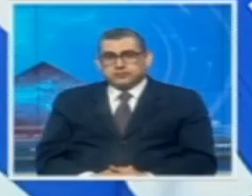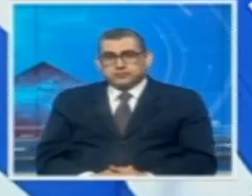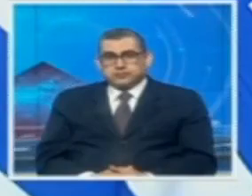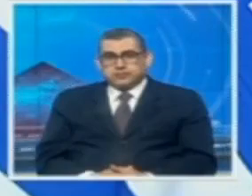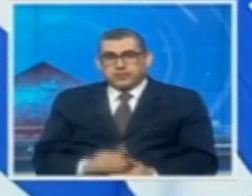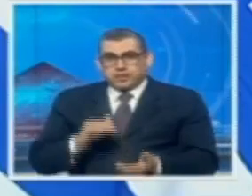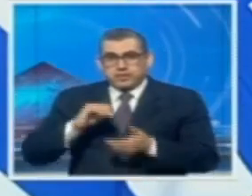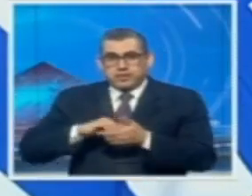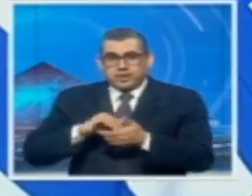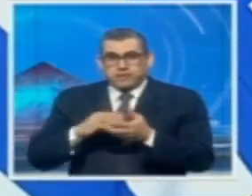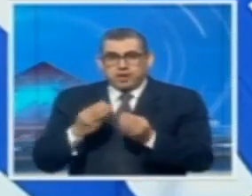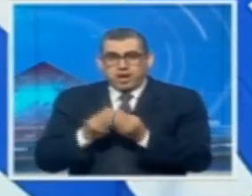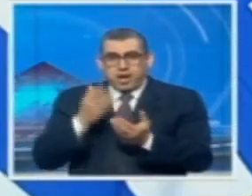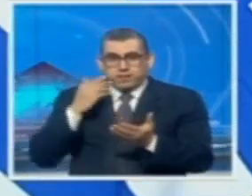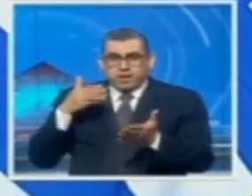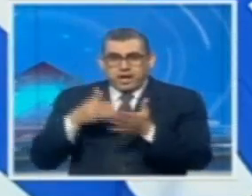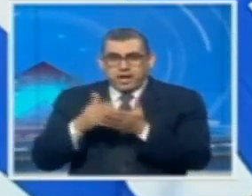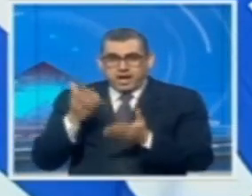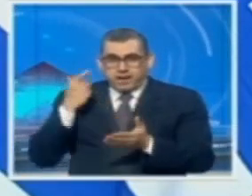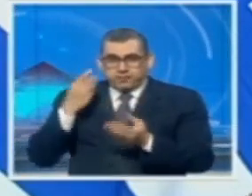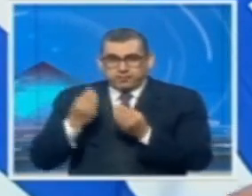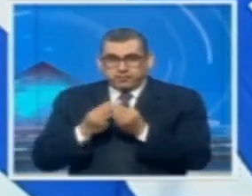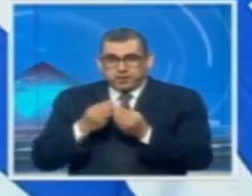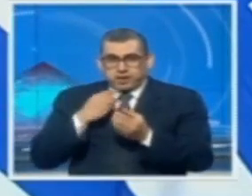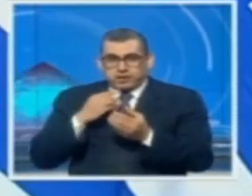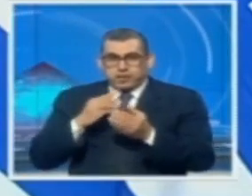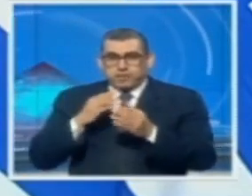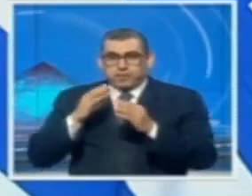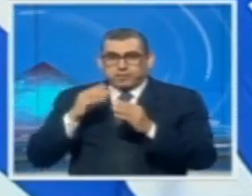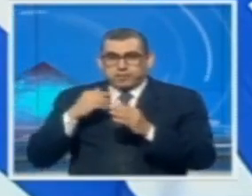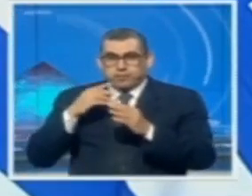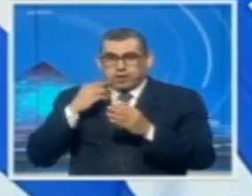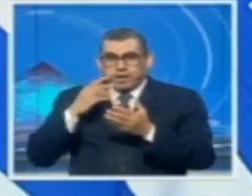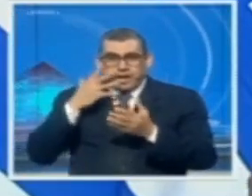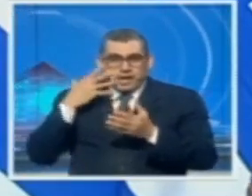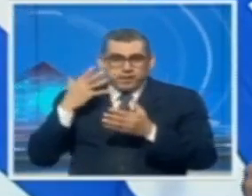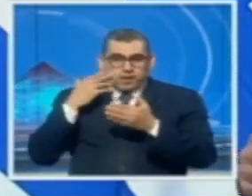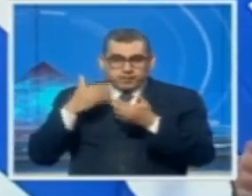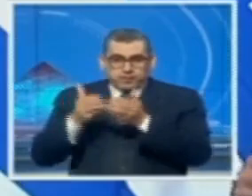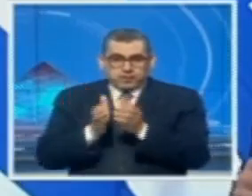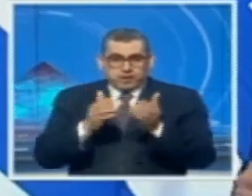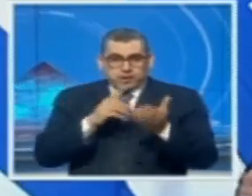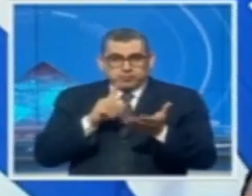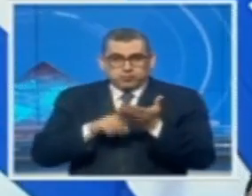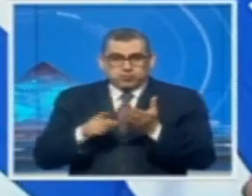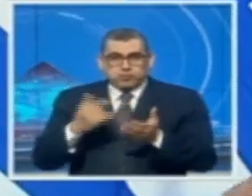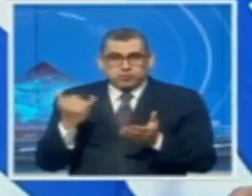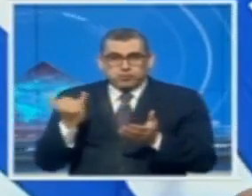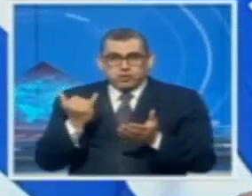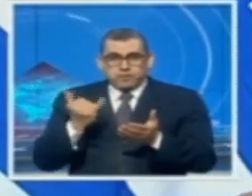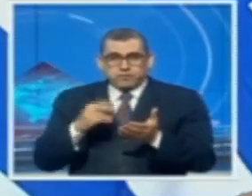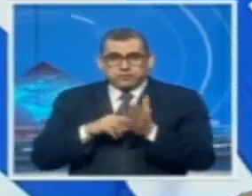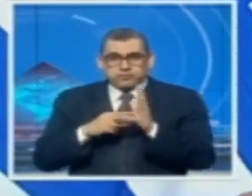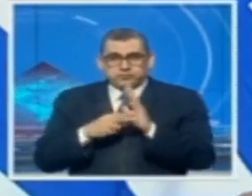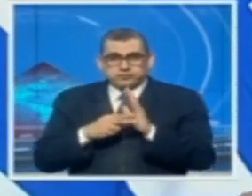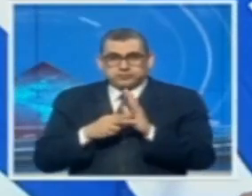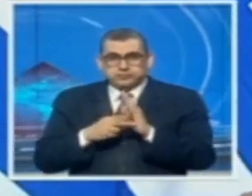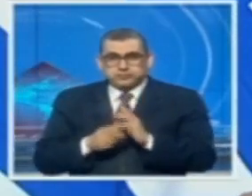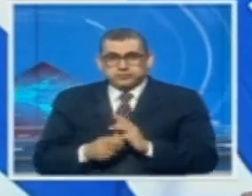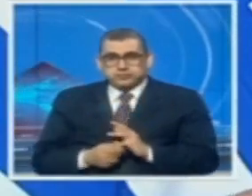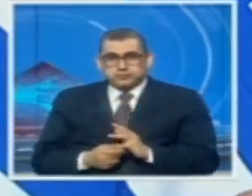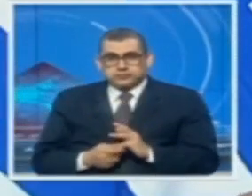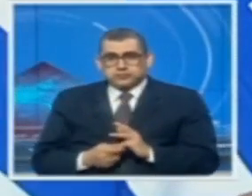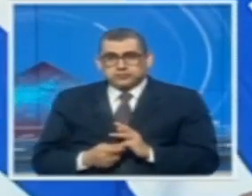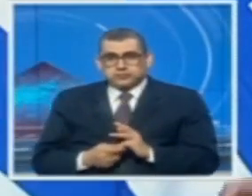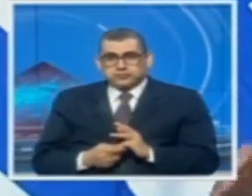الاتفاق الذي عقد مؤخرا بين الحكومة الليبية وتركيا هو أحد هذه الإجراءات،